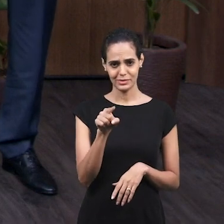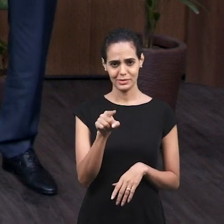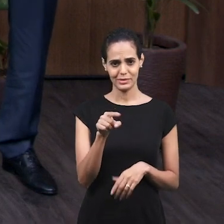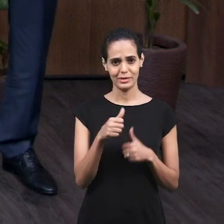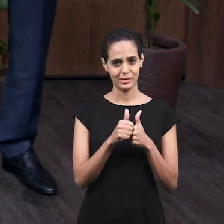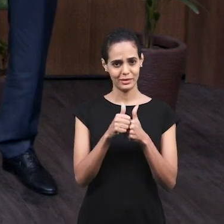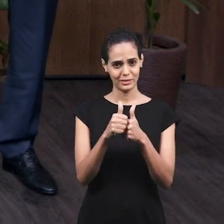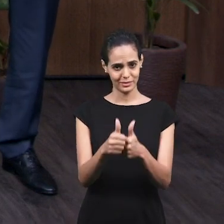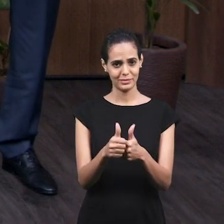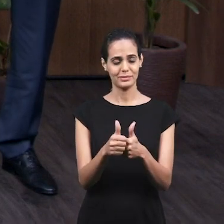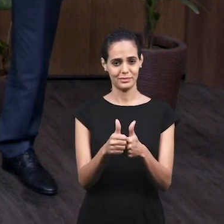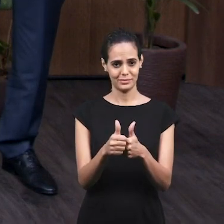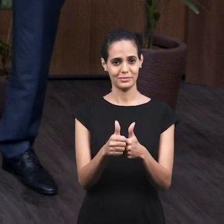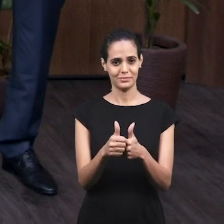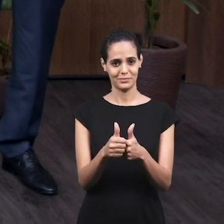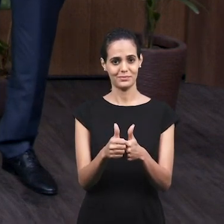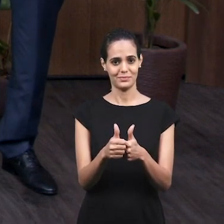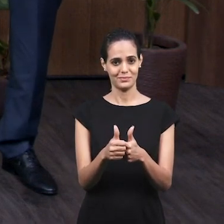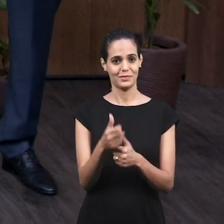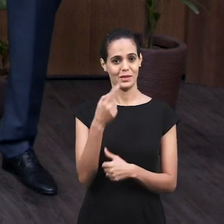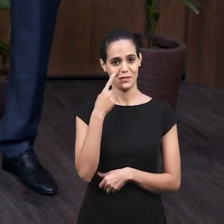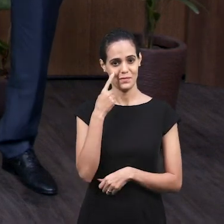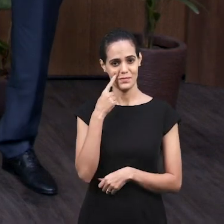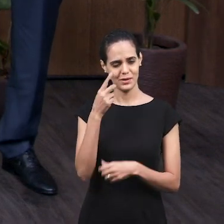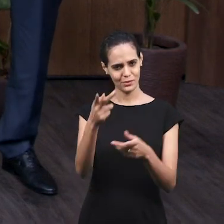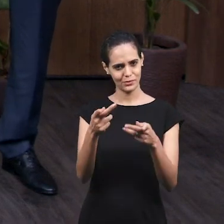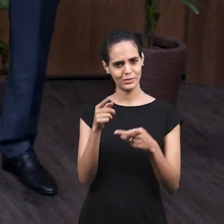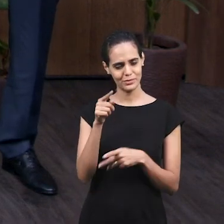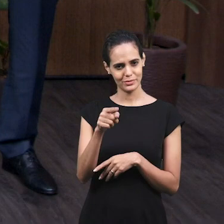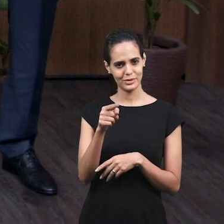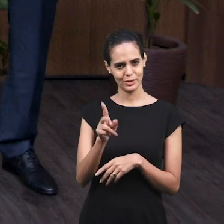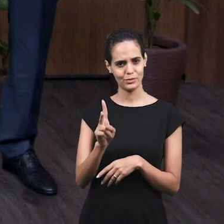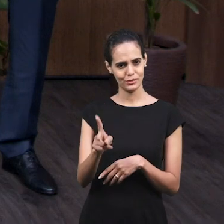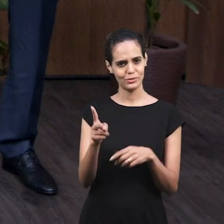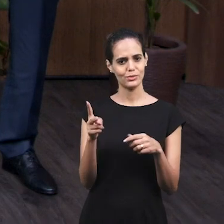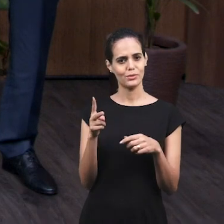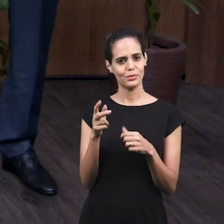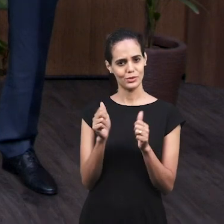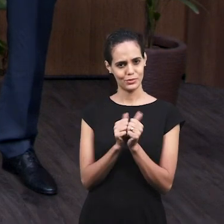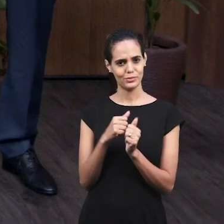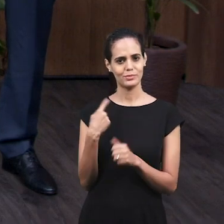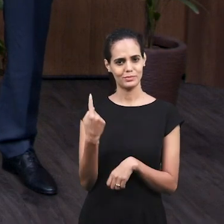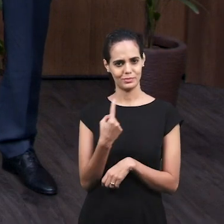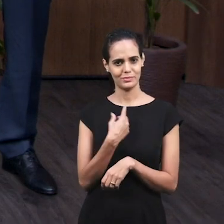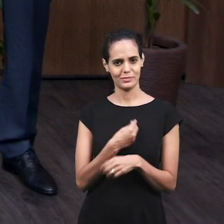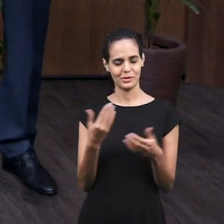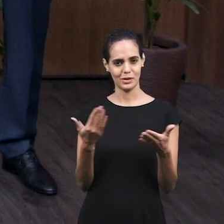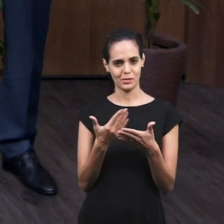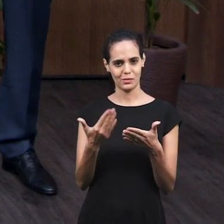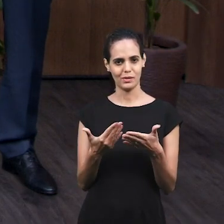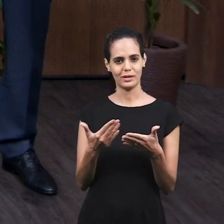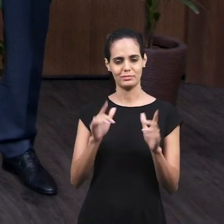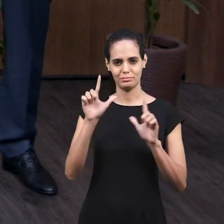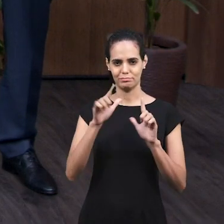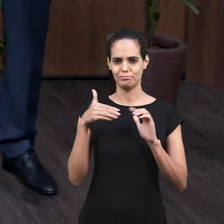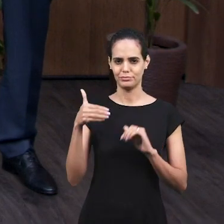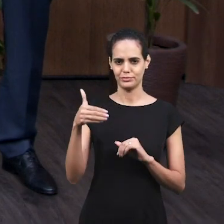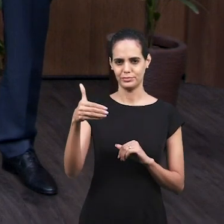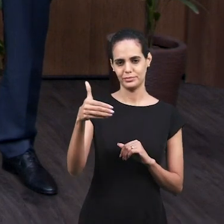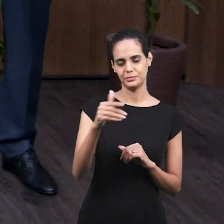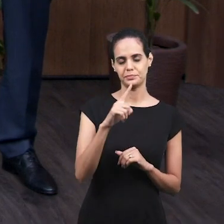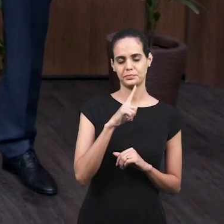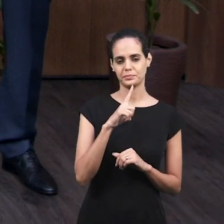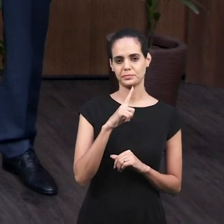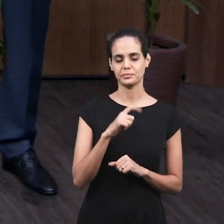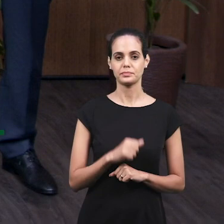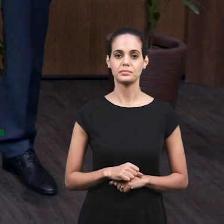assister les volets qui vont suivre dans la séquence. Le prochain programme, nous parlerons sur la rencontre